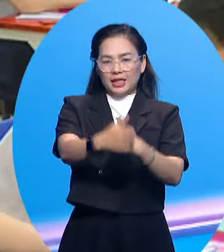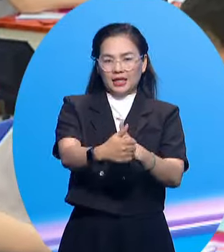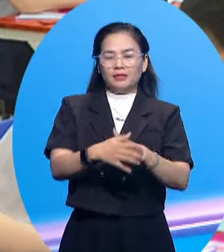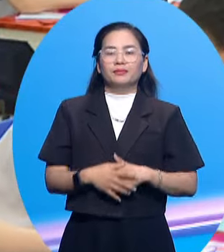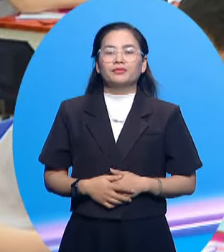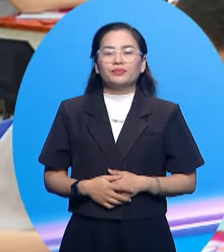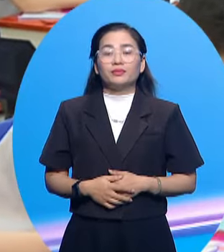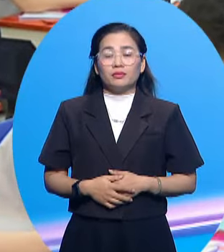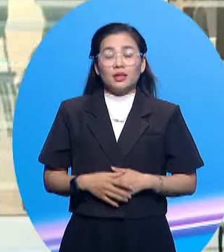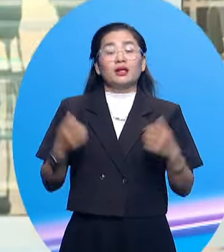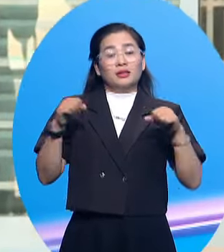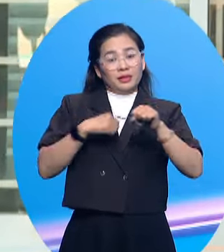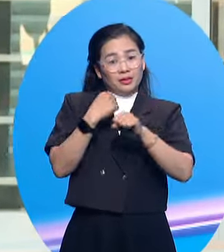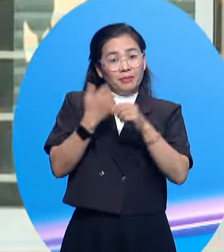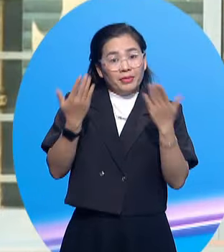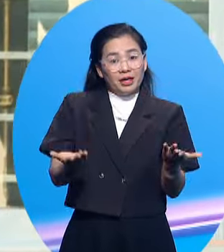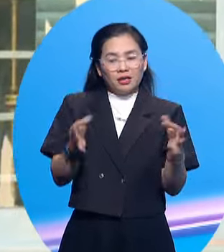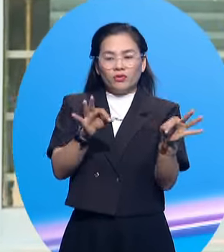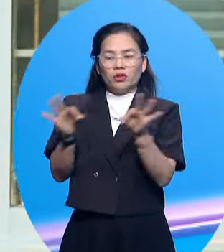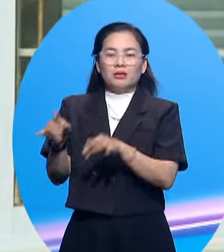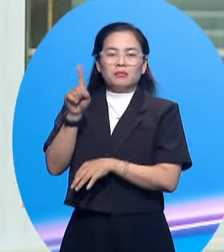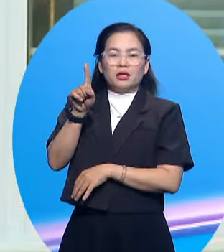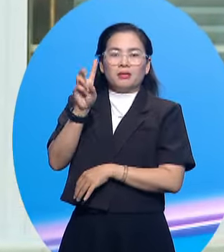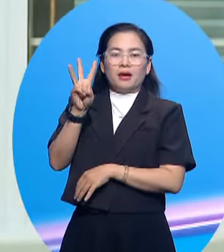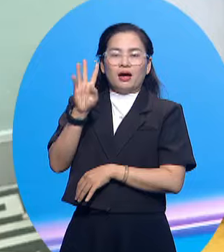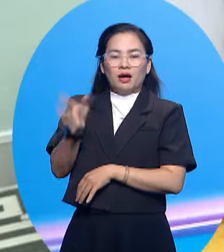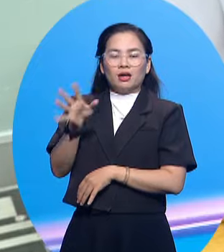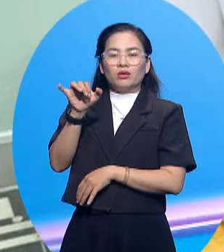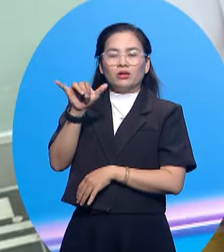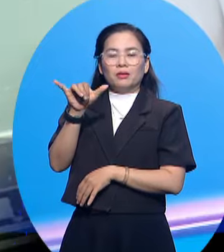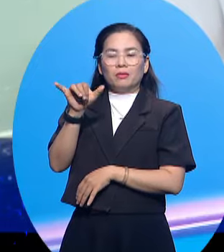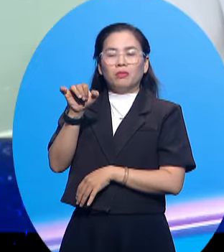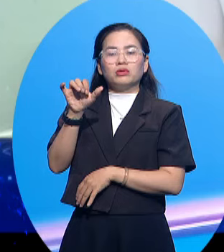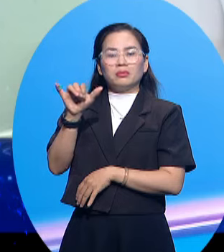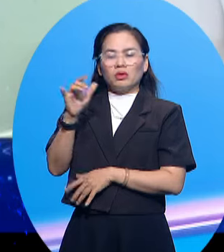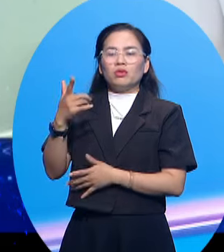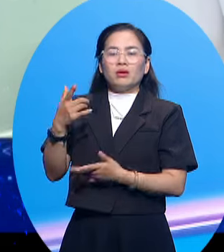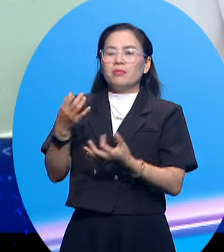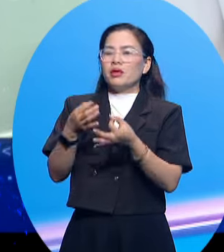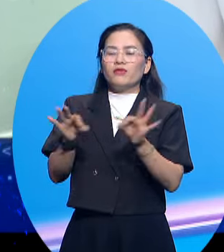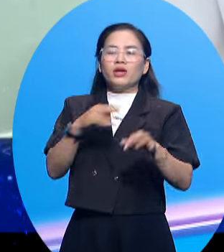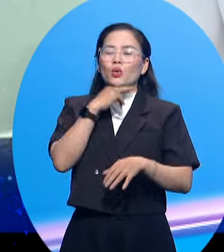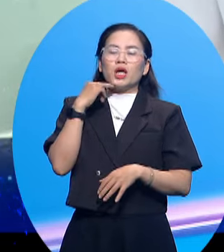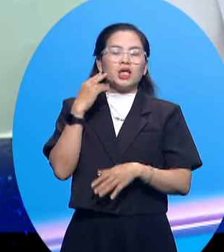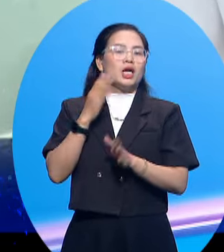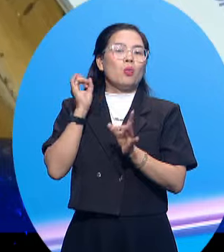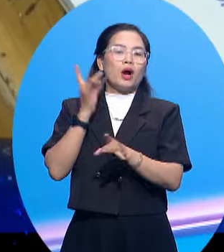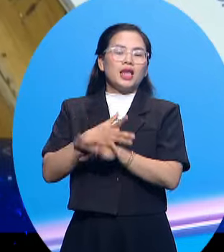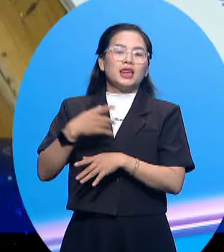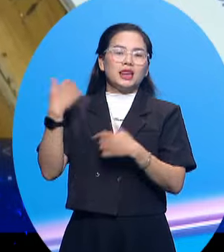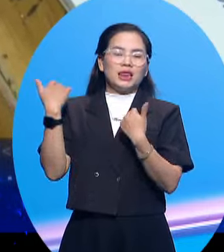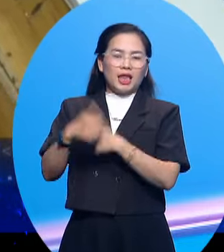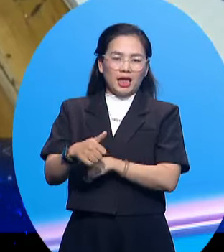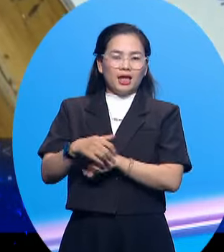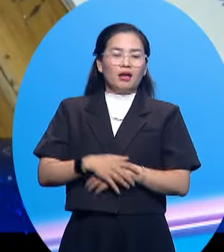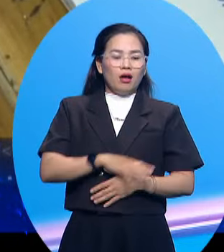Trong kỳ thi năm nay, thành phố Hồ Chí Minh có 13.076 thí sinh được miễn bài thi môn ngoại ngữ, 87 thí sinh được miễn thi